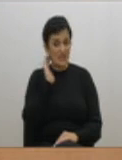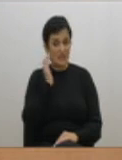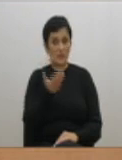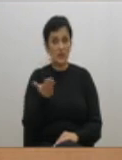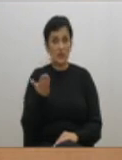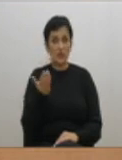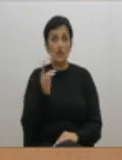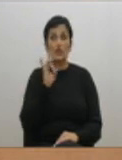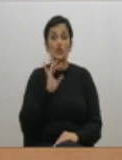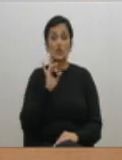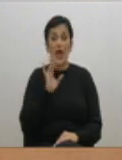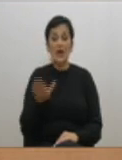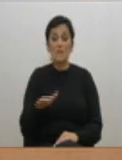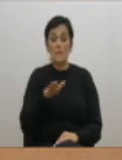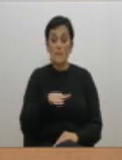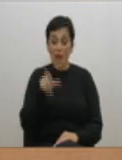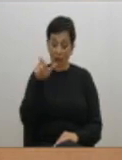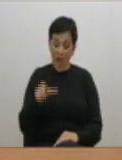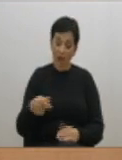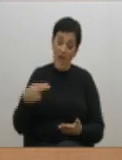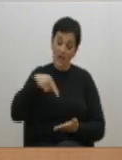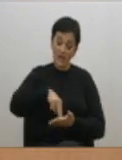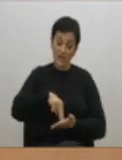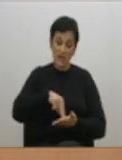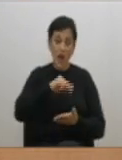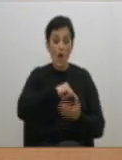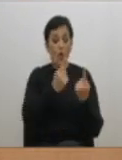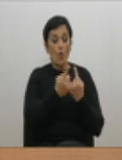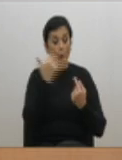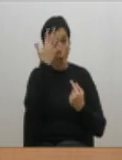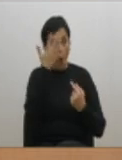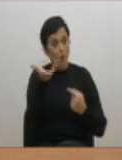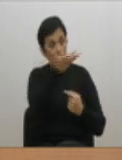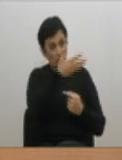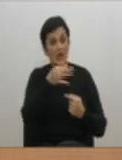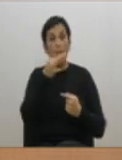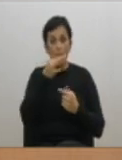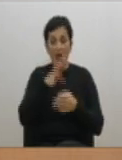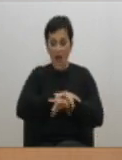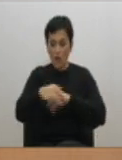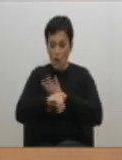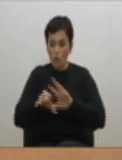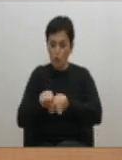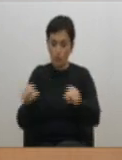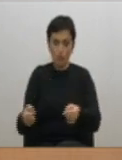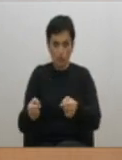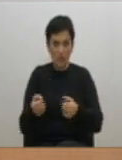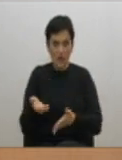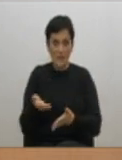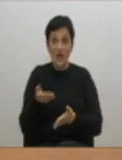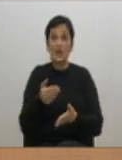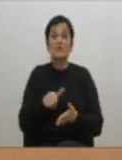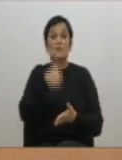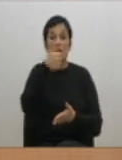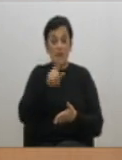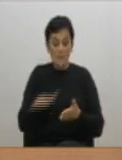ჯერ დააყენეთ ფეხზე, კოლეგა ოცნებელებო, მიხეილ სააკაშვილი და მერე შეაბით ხუნდები, თუ ასე წადიათ. ჯერ